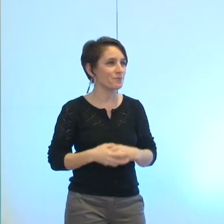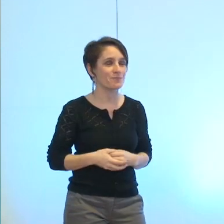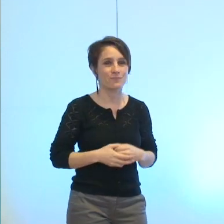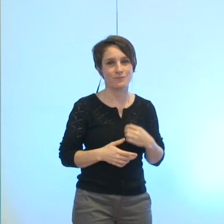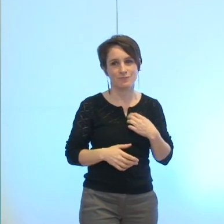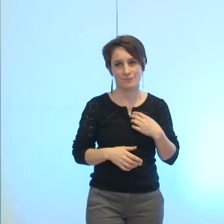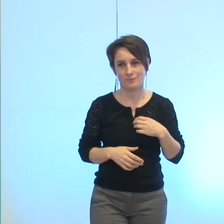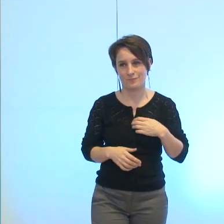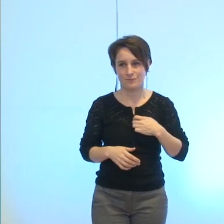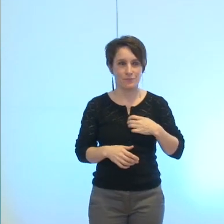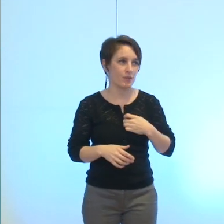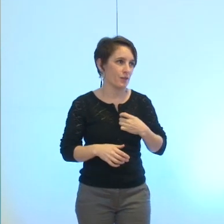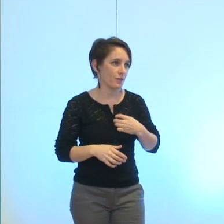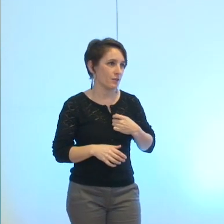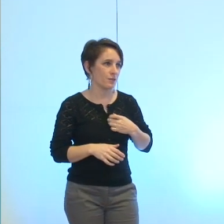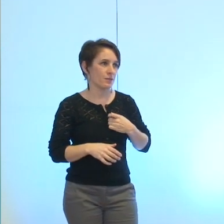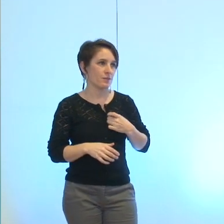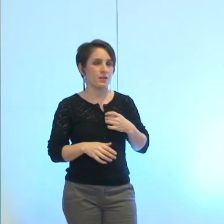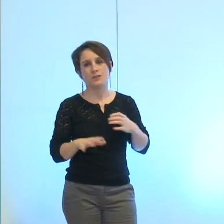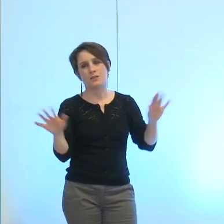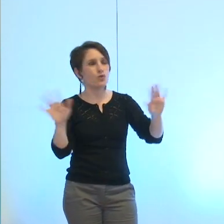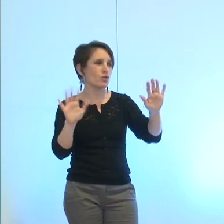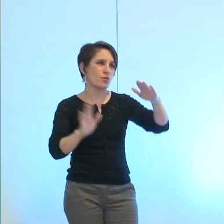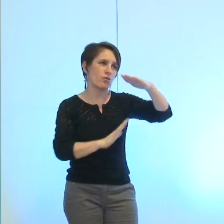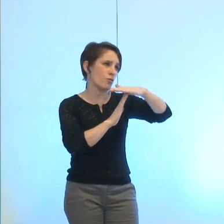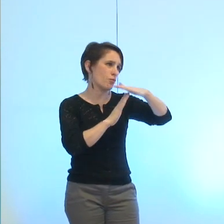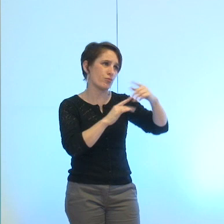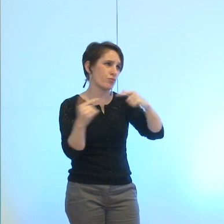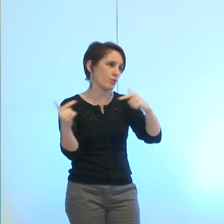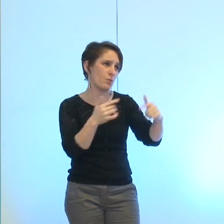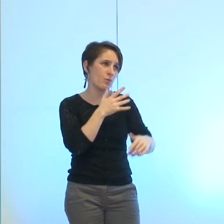soir non là le débat sur la rétrospective